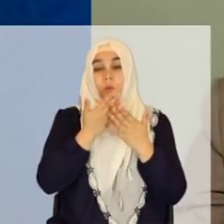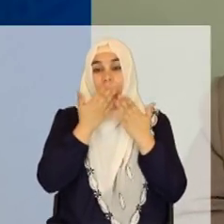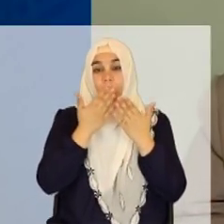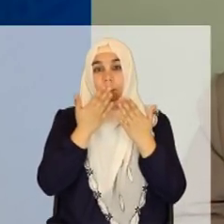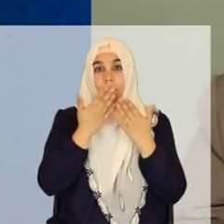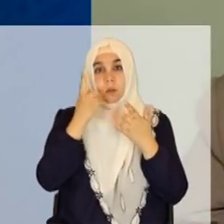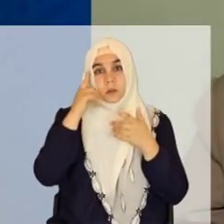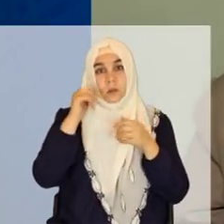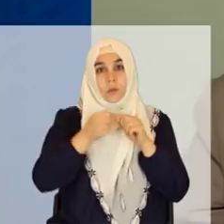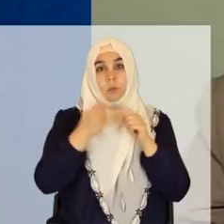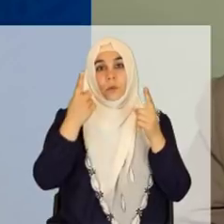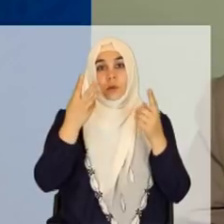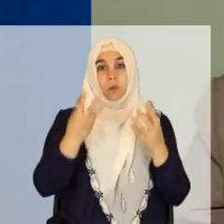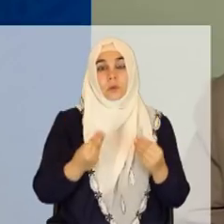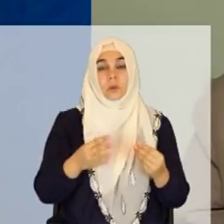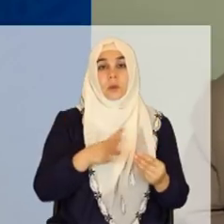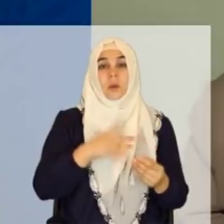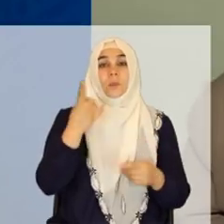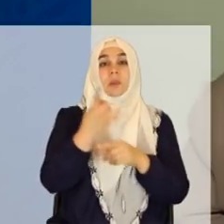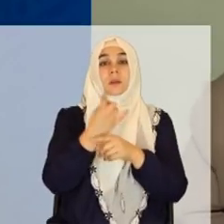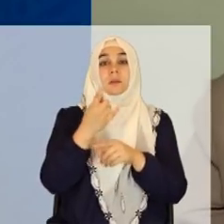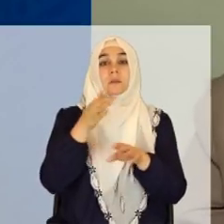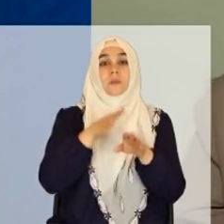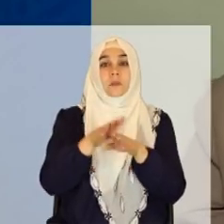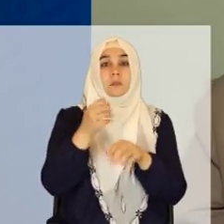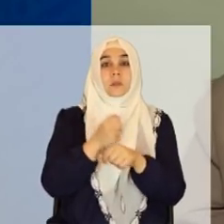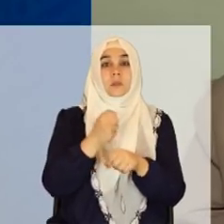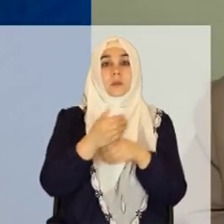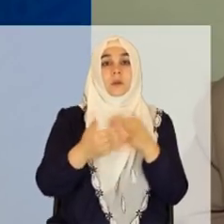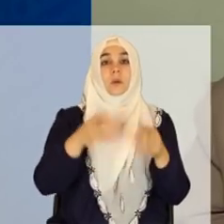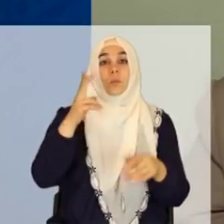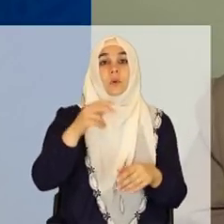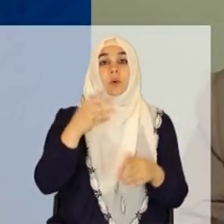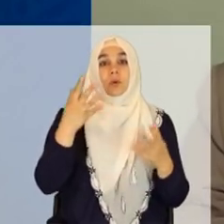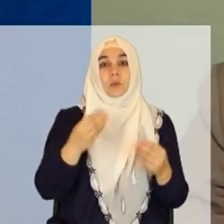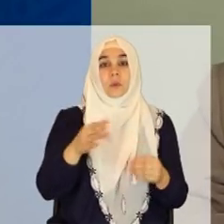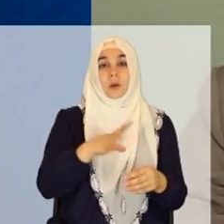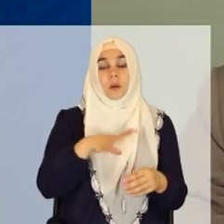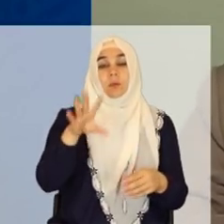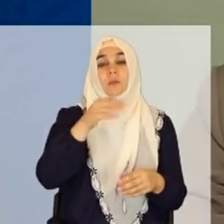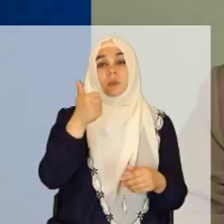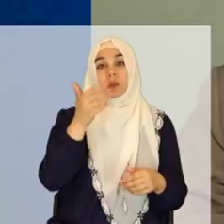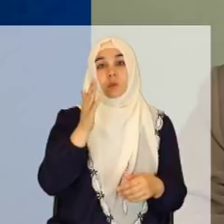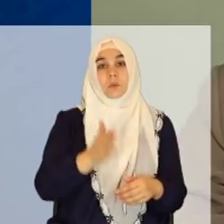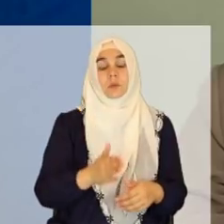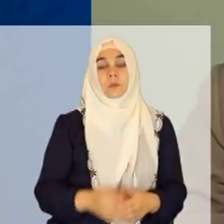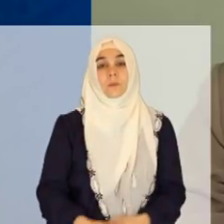kitoblardan bir kunligida hech bo'lmasa bittasiga amal qilib borsak, Allohning kuni ko'p, hammasi yaxshi bo'lib